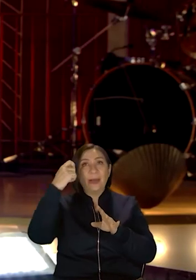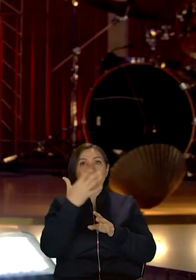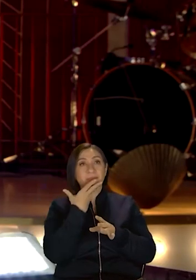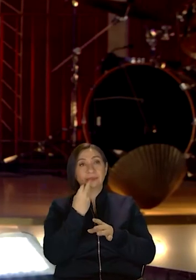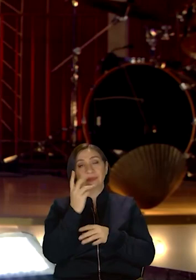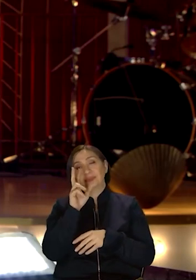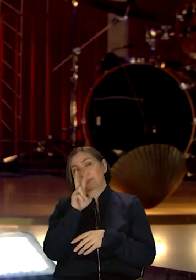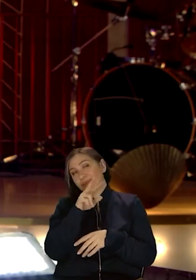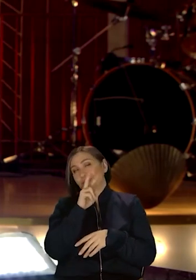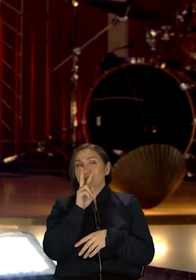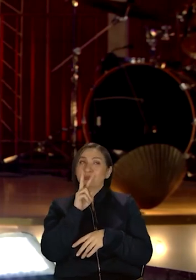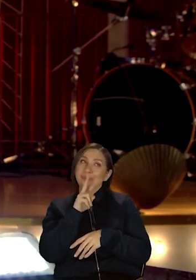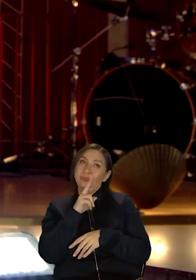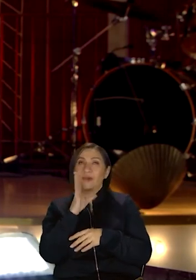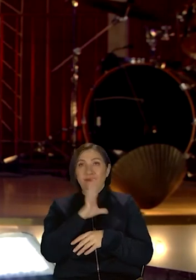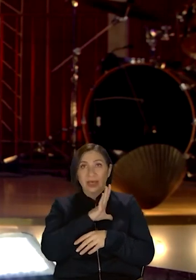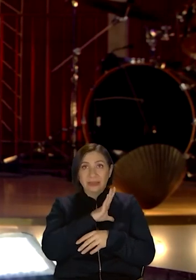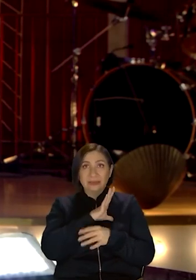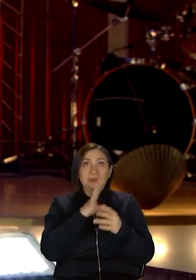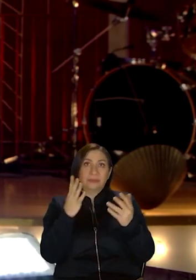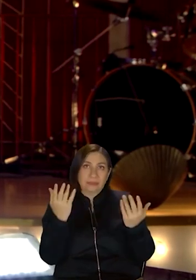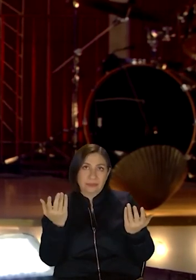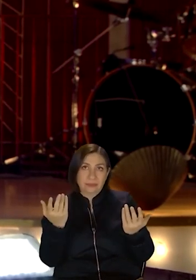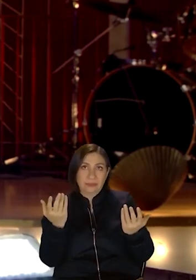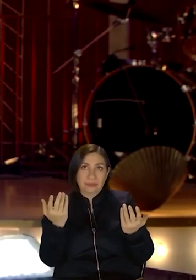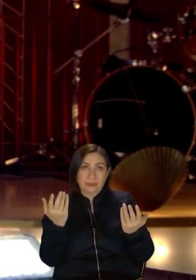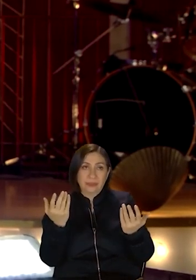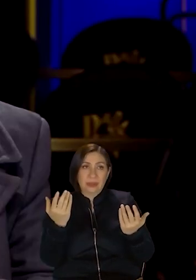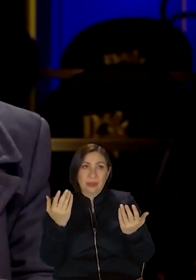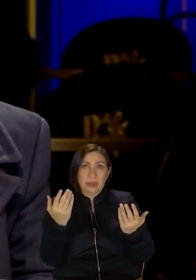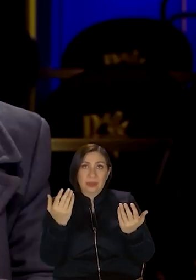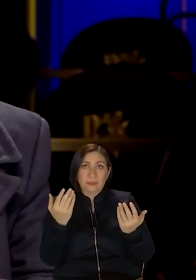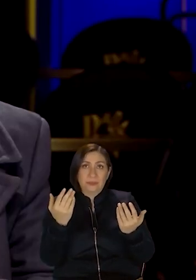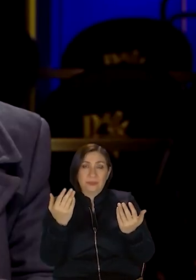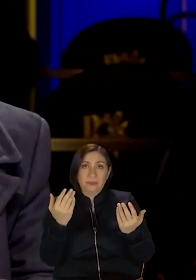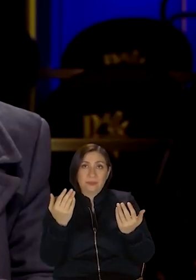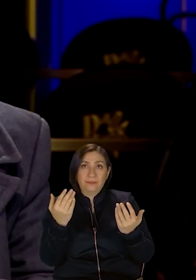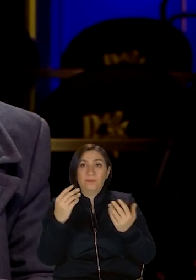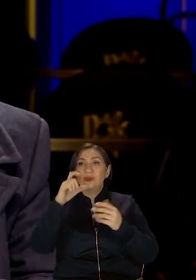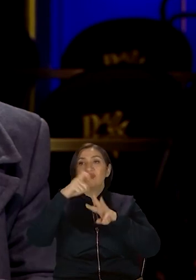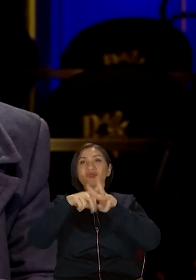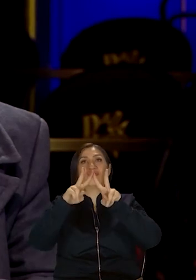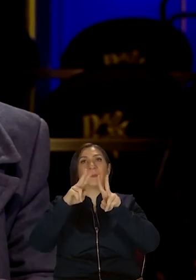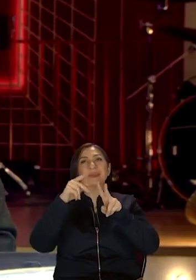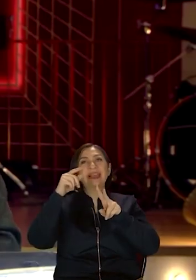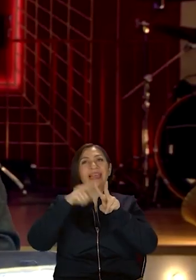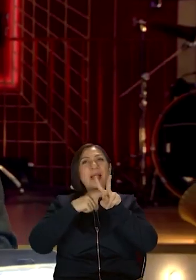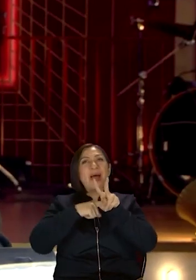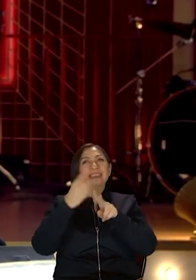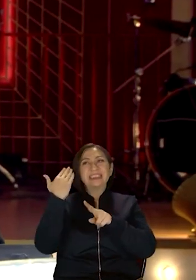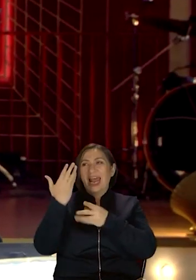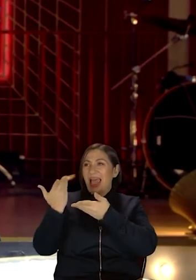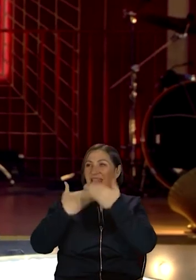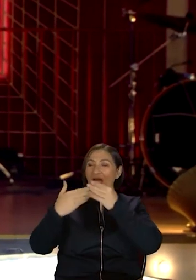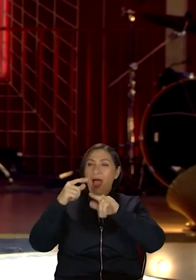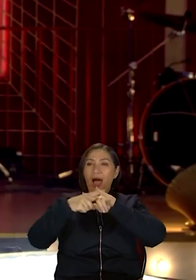bir bakışı vardır. Ve işte şey, Cem Yılmaz geçen gün anlattığı işte